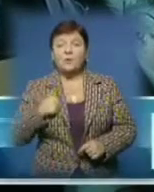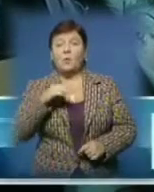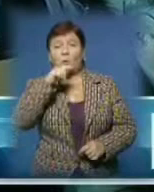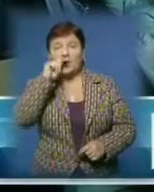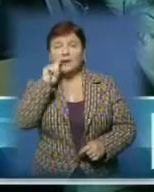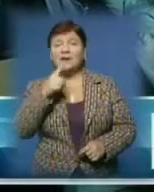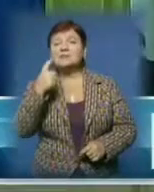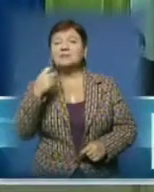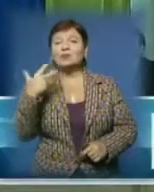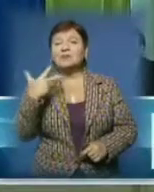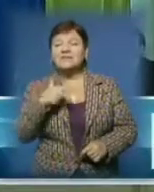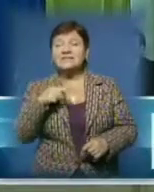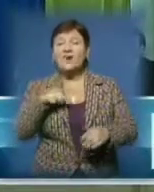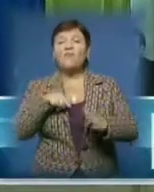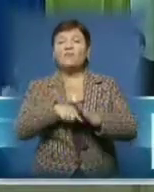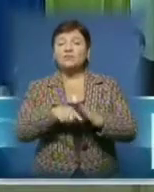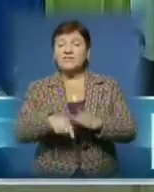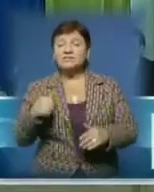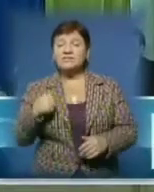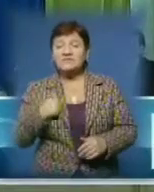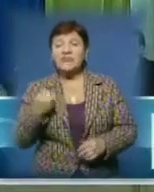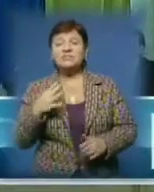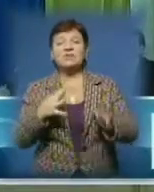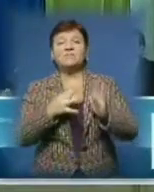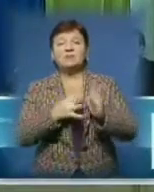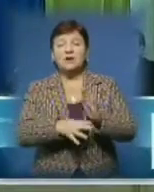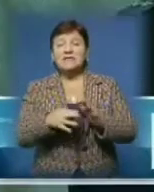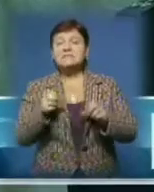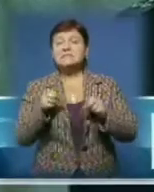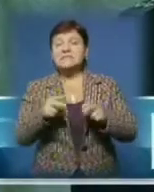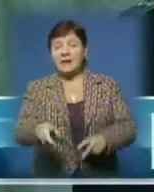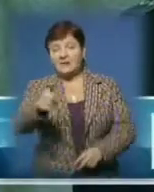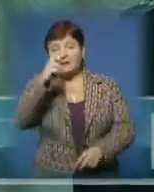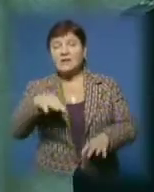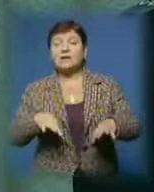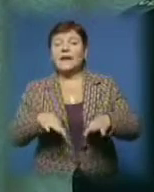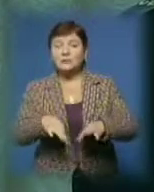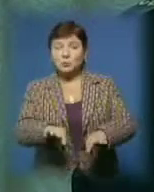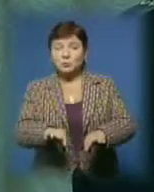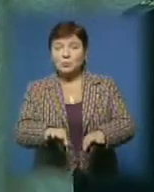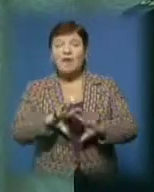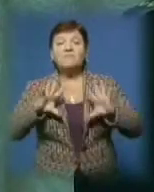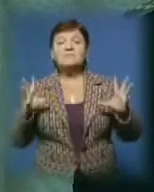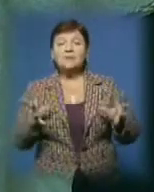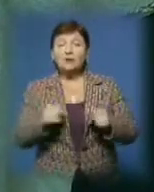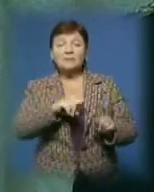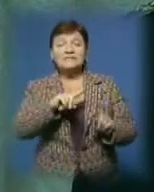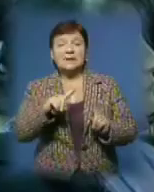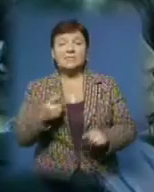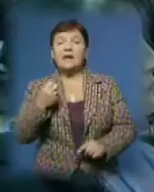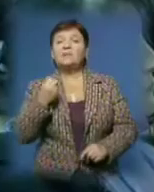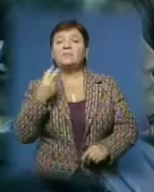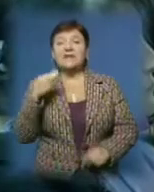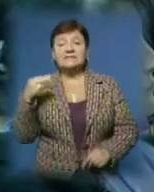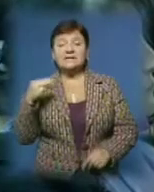України, 130 у внутрішніх військах та ще 90 в Державній спеціальній службі транспорту. Загалом на Закарпатті мешкає 12